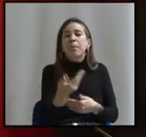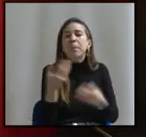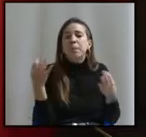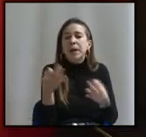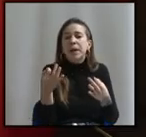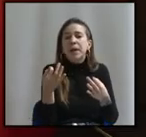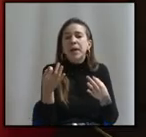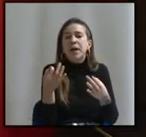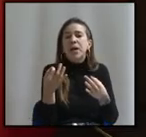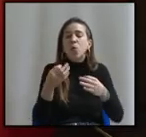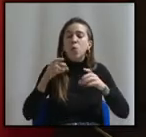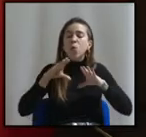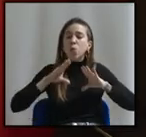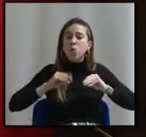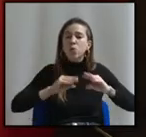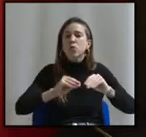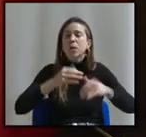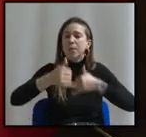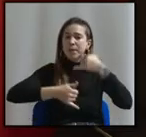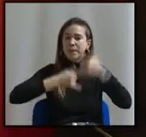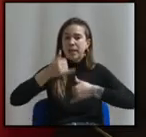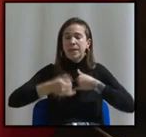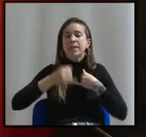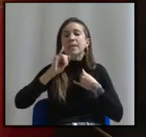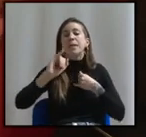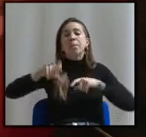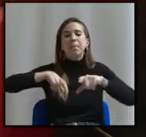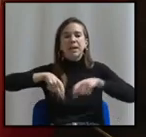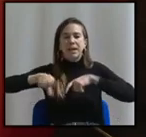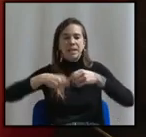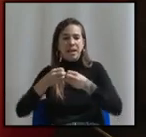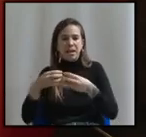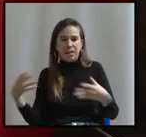l'ús de les bicicletes i els patinets elèctrics.